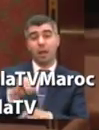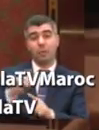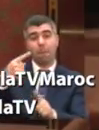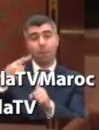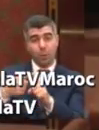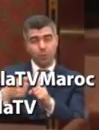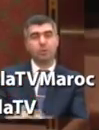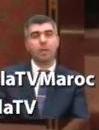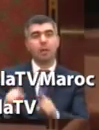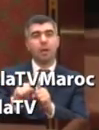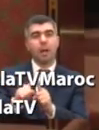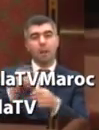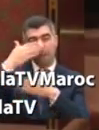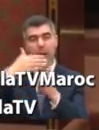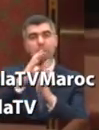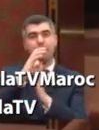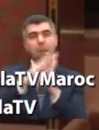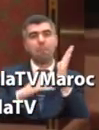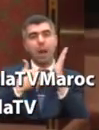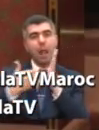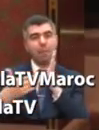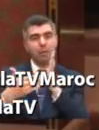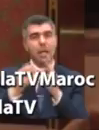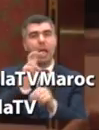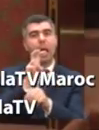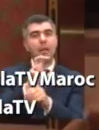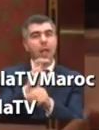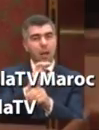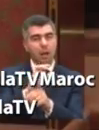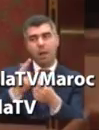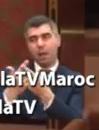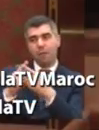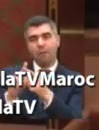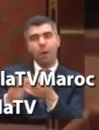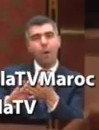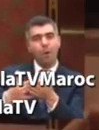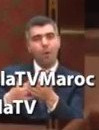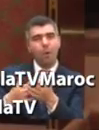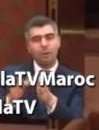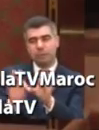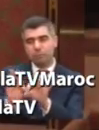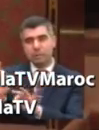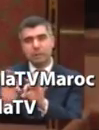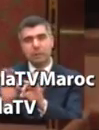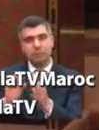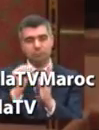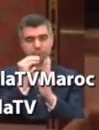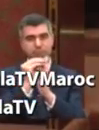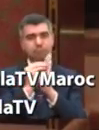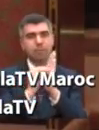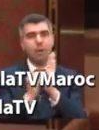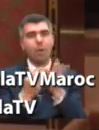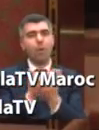أن مخطط المغرب الأخضر وضع الأسس المتينة لمواجهة التقلبات المناخية والتأقلم مع الظواهر